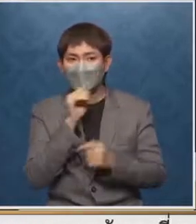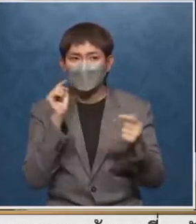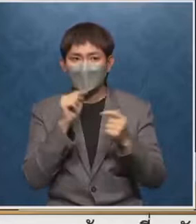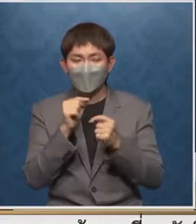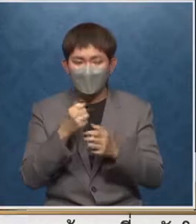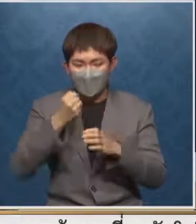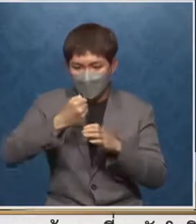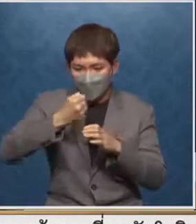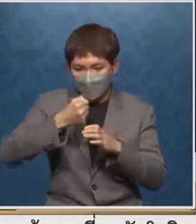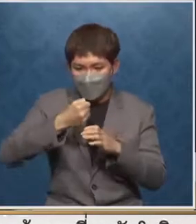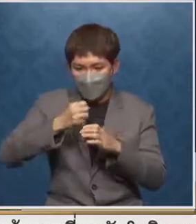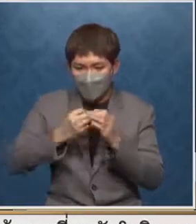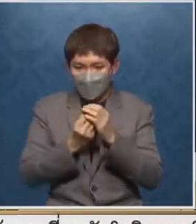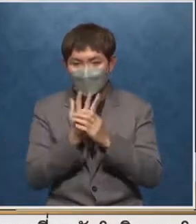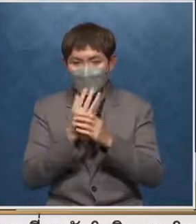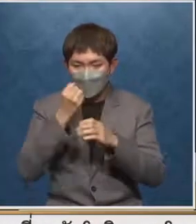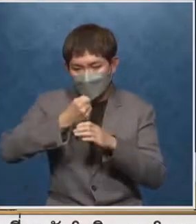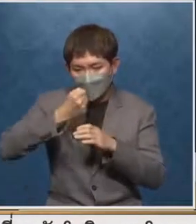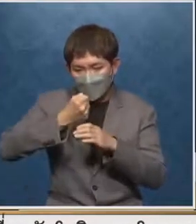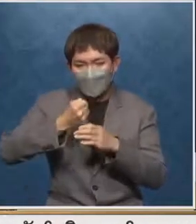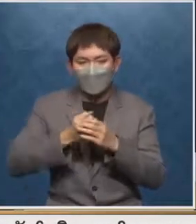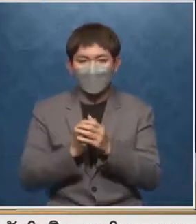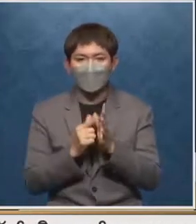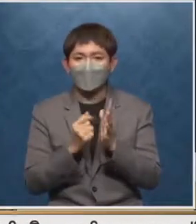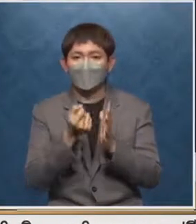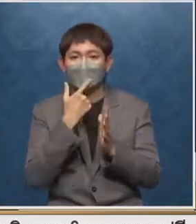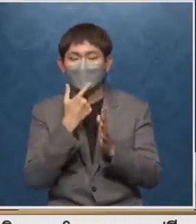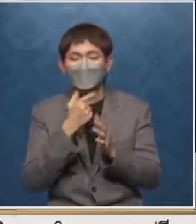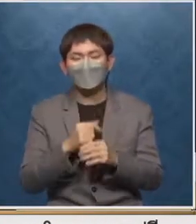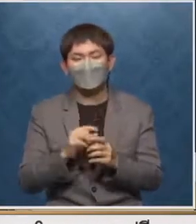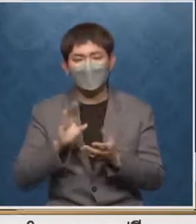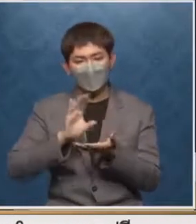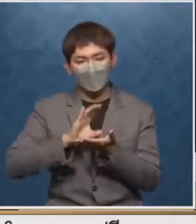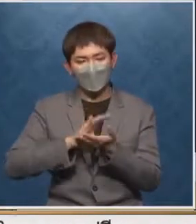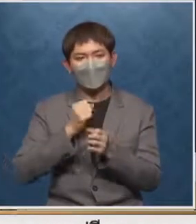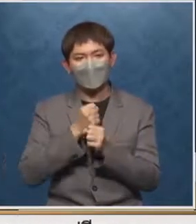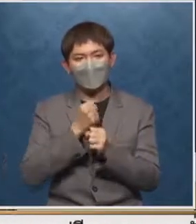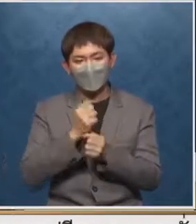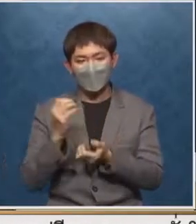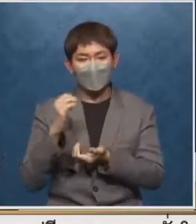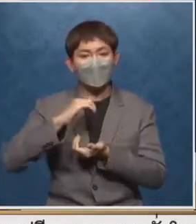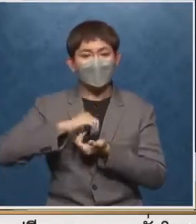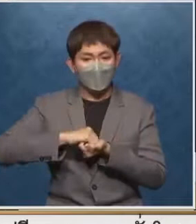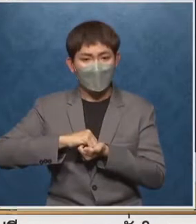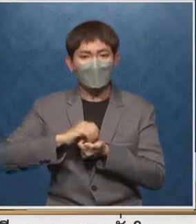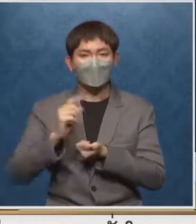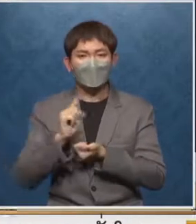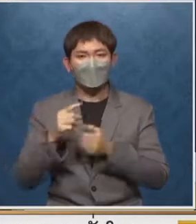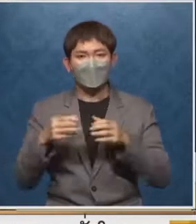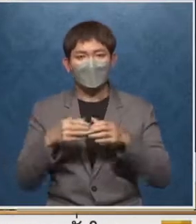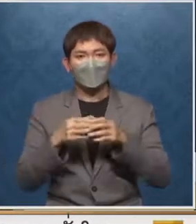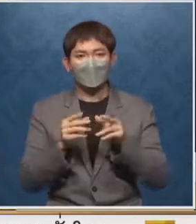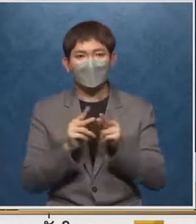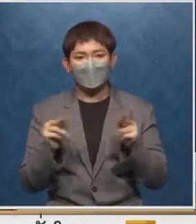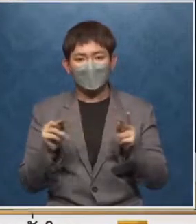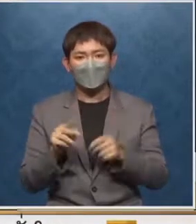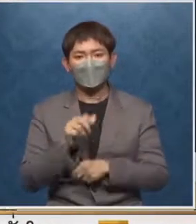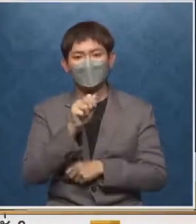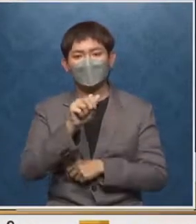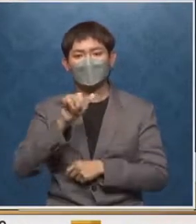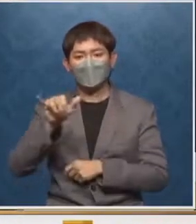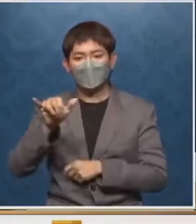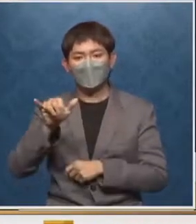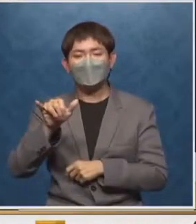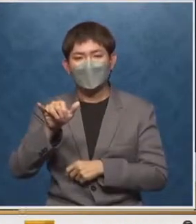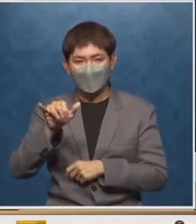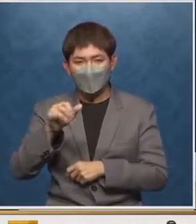ไพรนะครับกองทุนพัฒนาสื่อปลอดภัยและสร้างสรรค์ได้ทำงานร่วมกับคณะกรรมการอาหารและยานะครับหรื